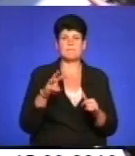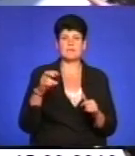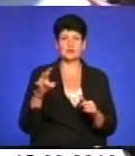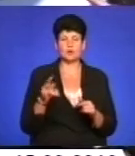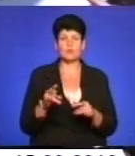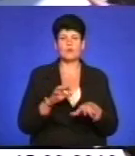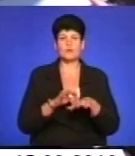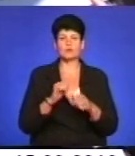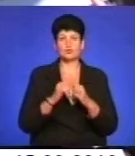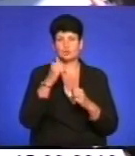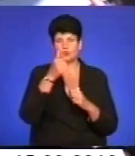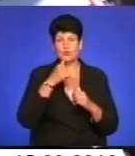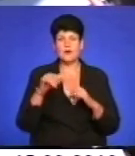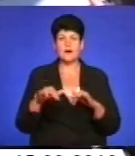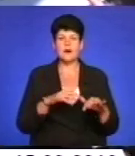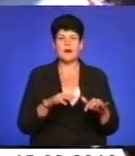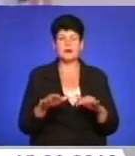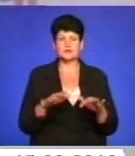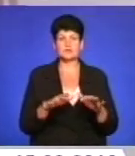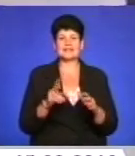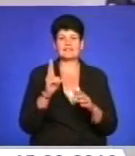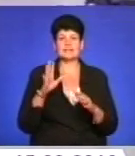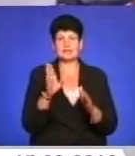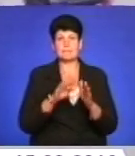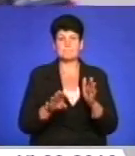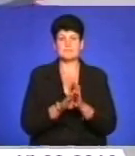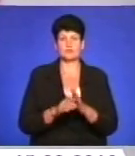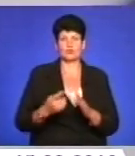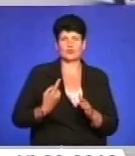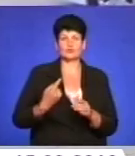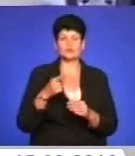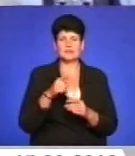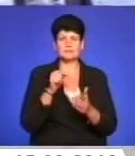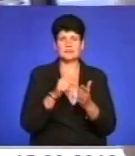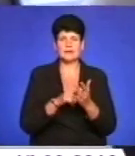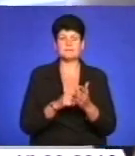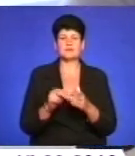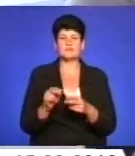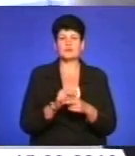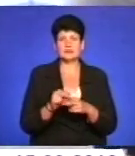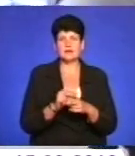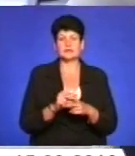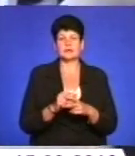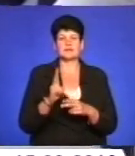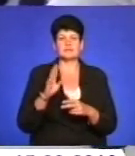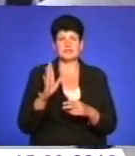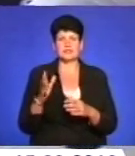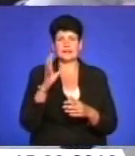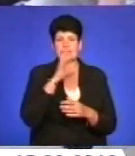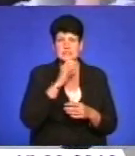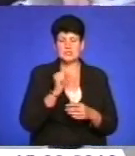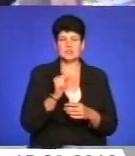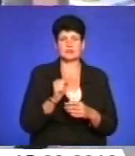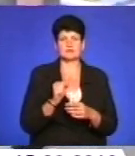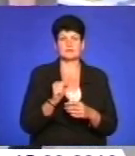охорони проводить щорічну акцію «Квартира під охорону». Її основна мета – профілактика квартирних крадіжок і встановлення охоронної системи на